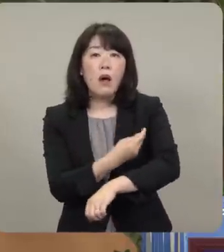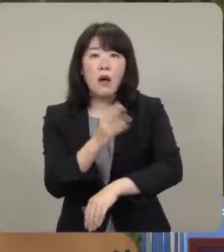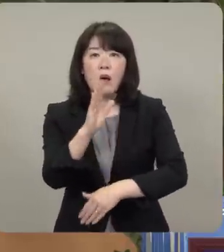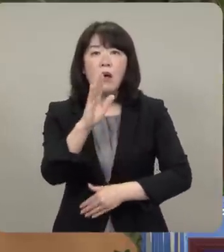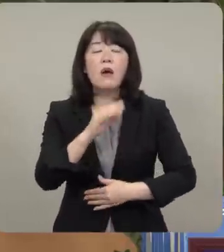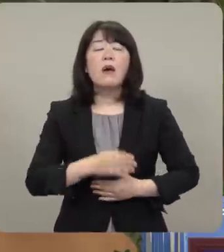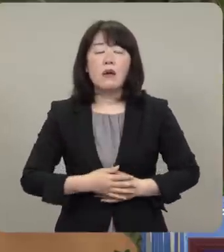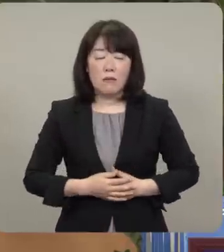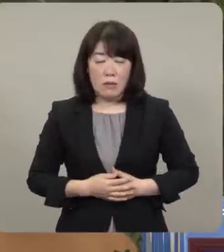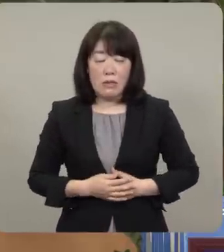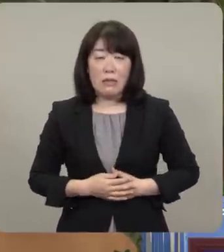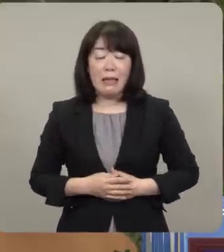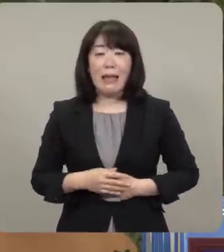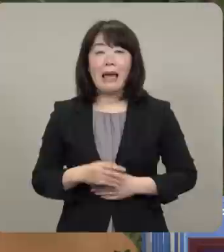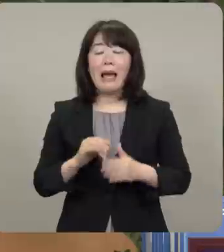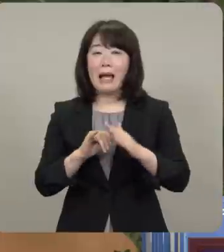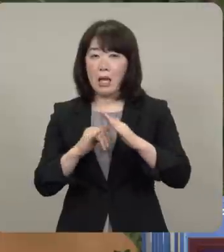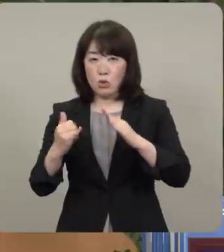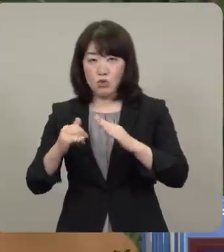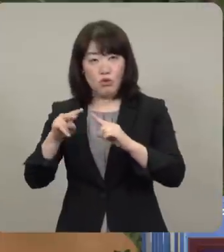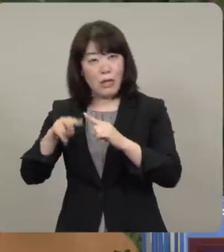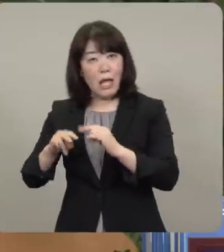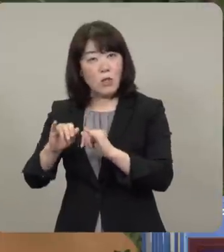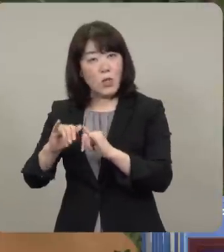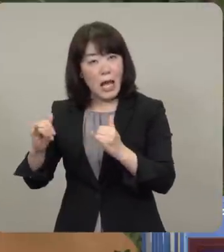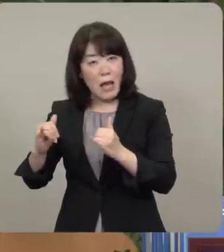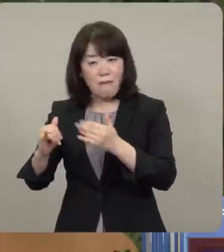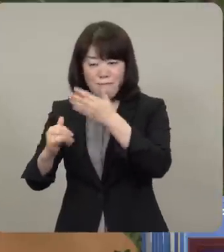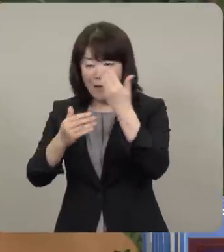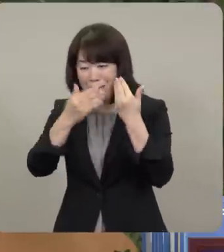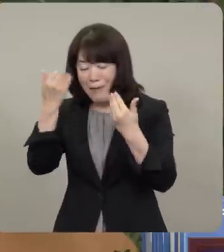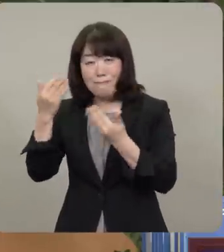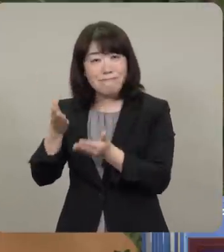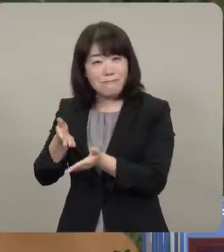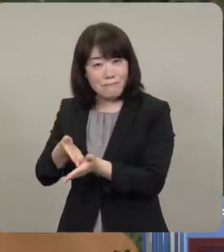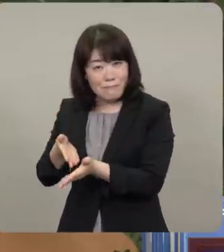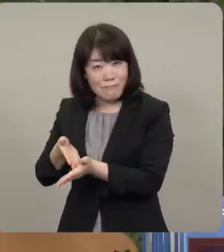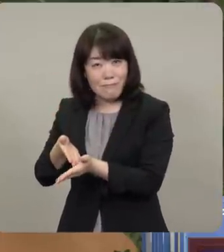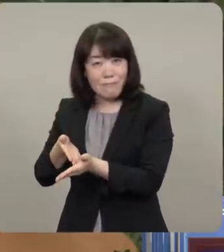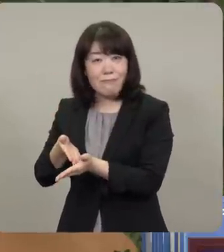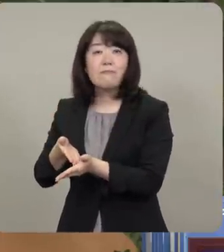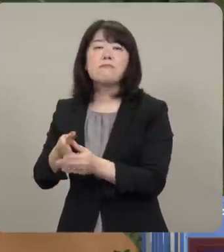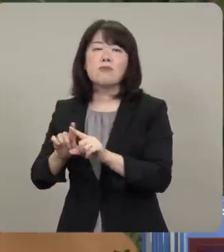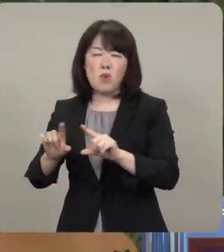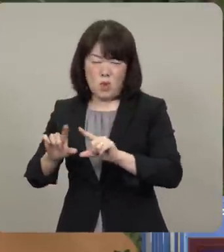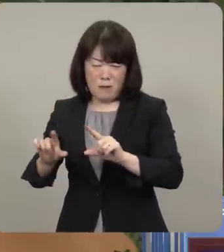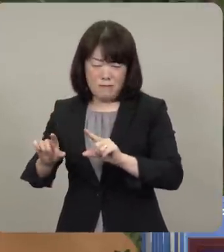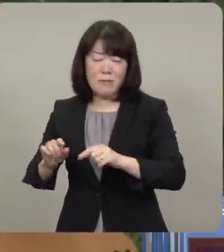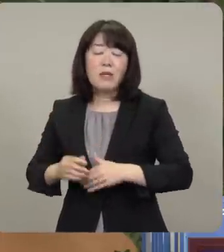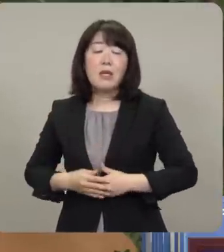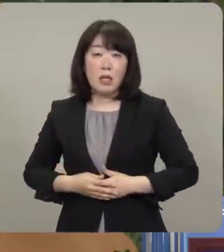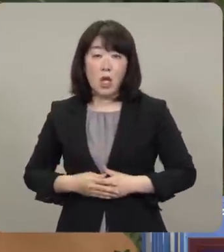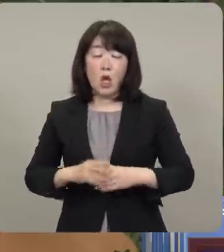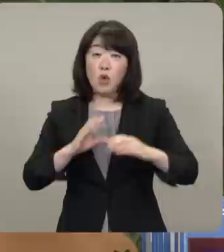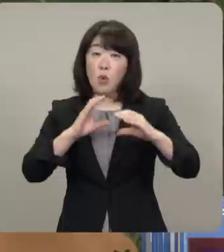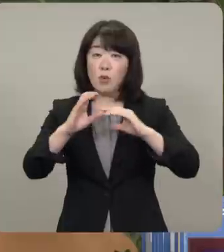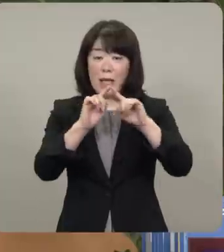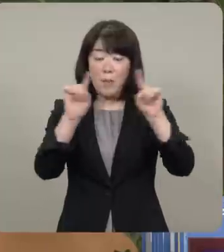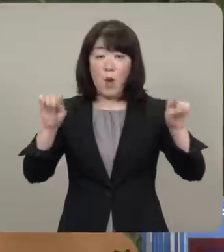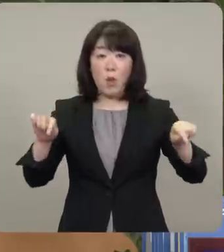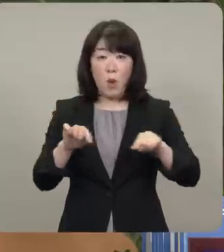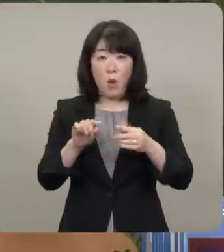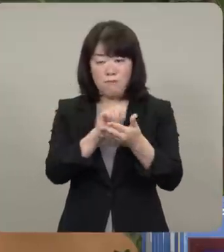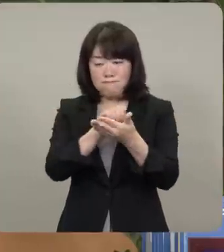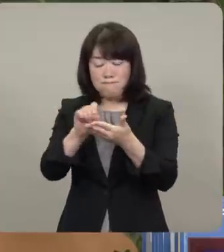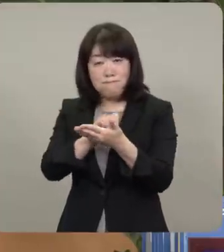家族や介助者の方への丁寧な説明はもちろんコミュニケーションボードで案内